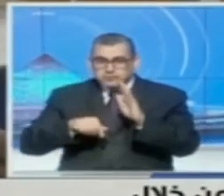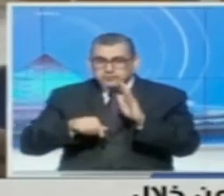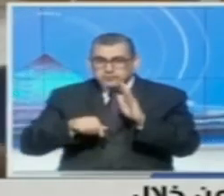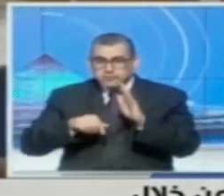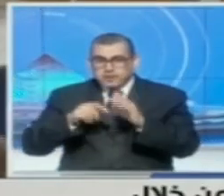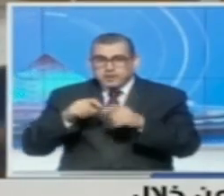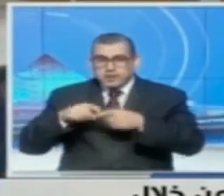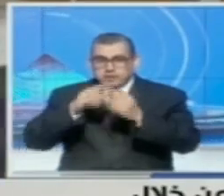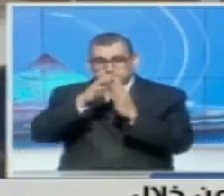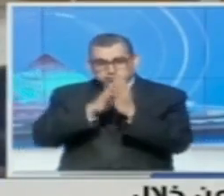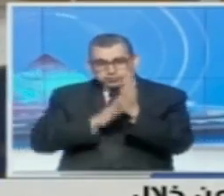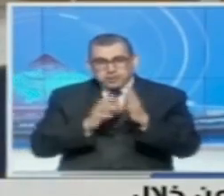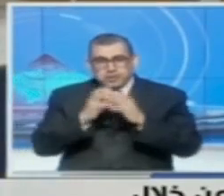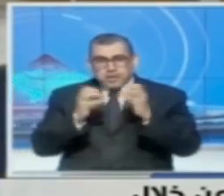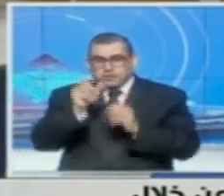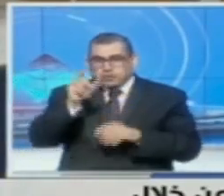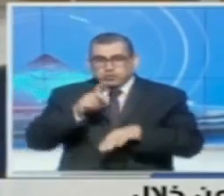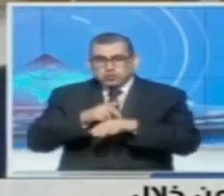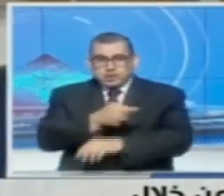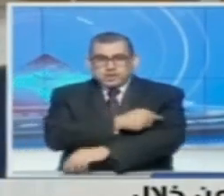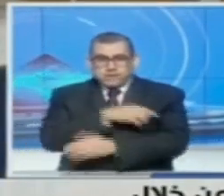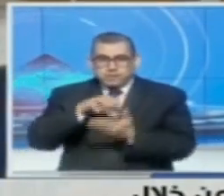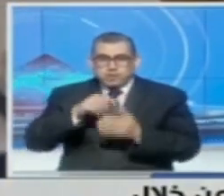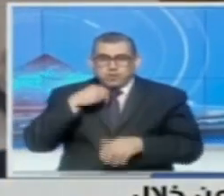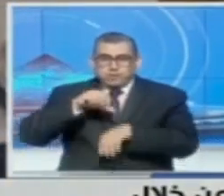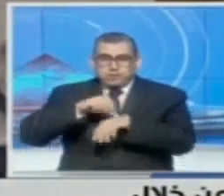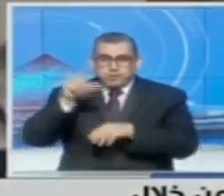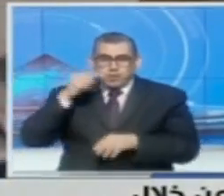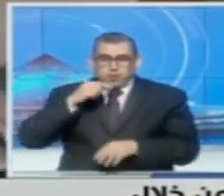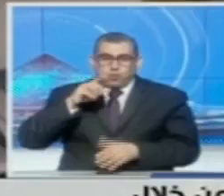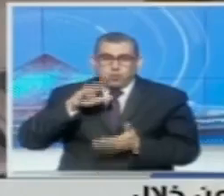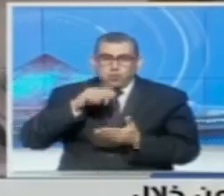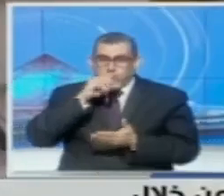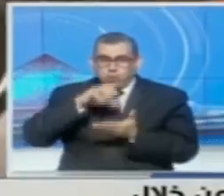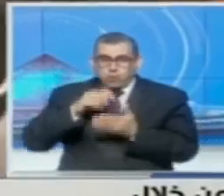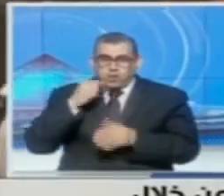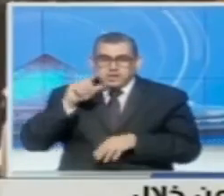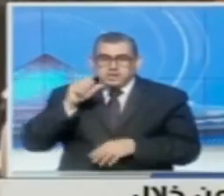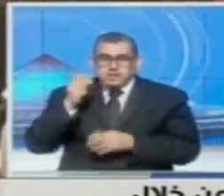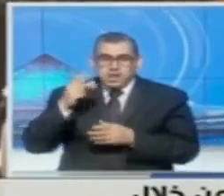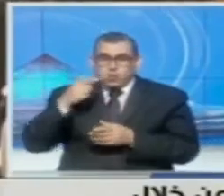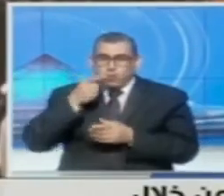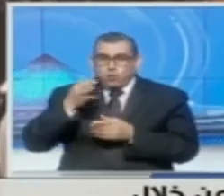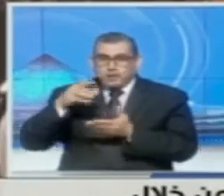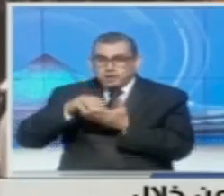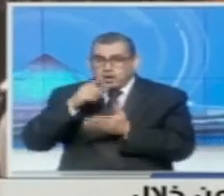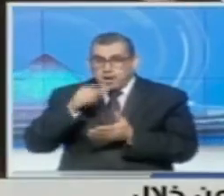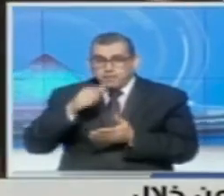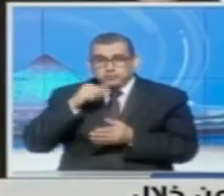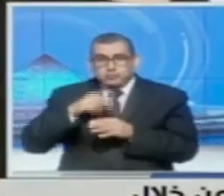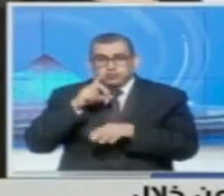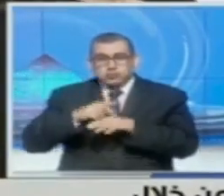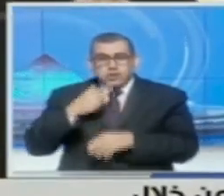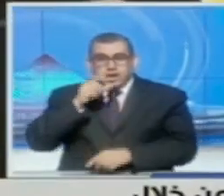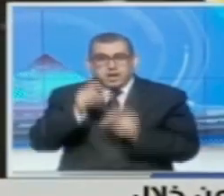الإحالة الداخلية للوحدات الصحية تبع لمنطقة الويلي. كما تم خلال تلك المبادرات الرئاسية عمل ملفات طبية لأصحاب